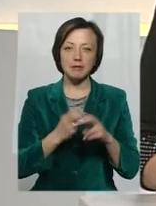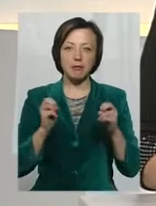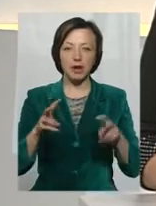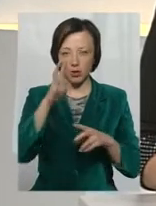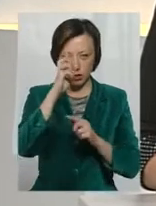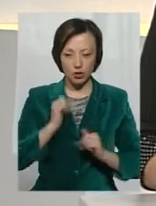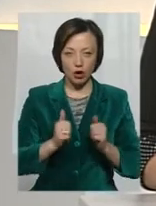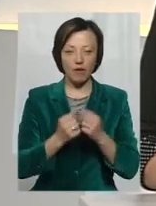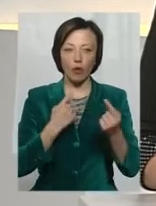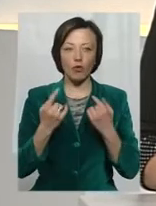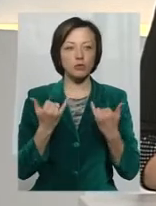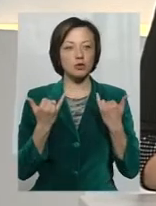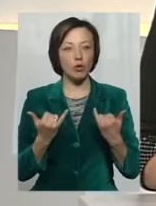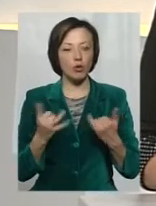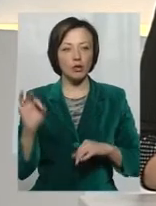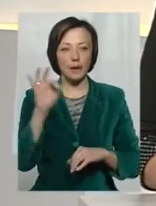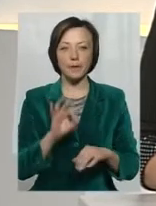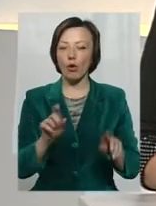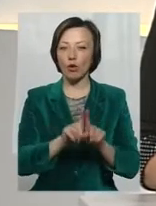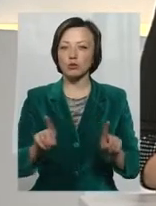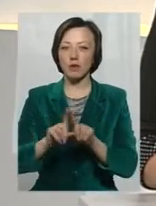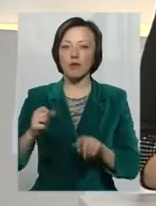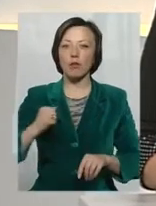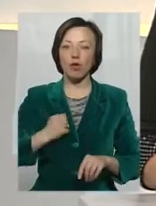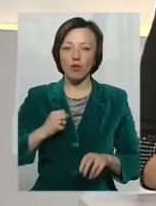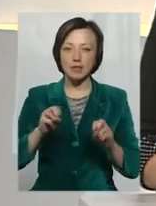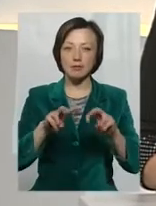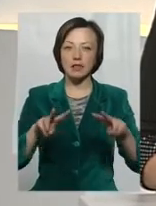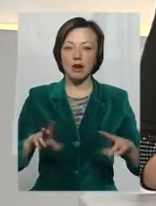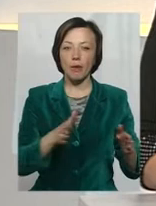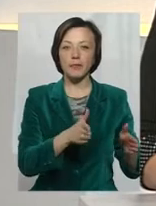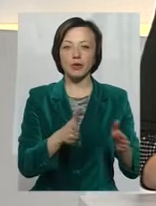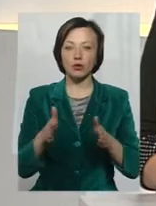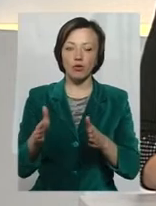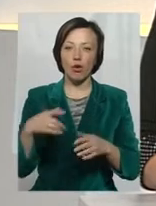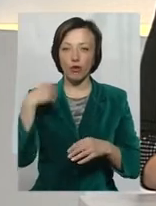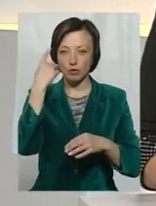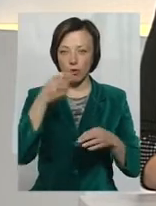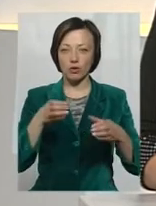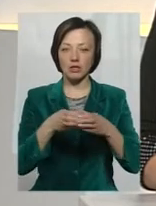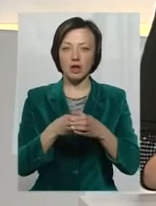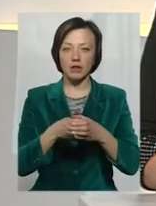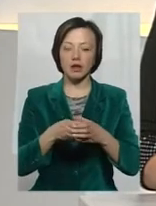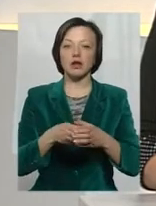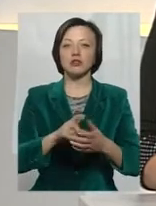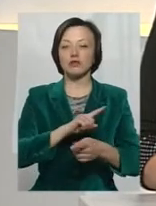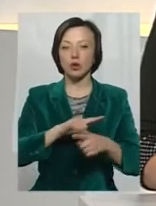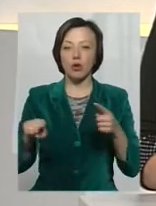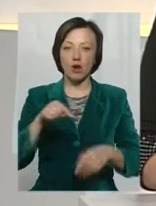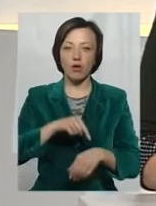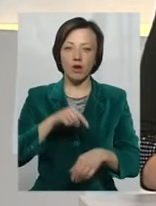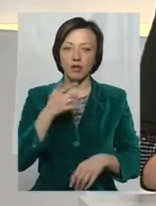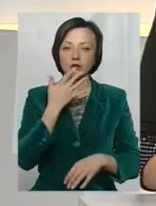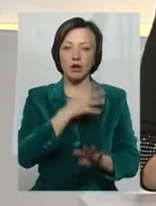Адже говоримо сьогодні у цій студії про особливості бойової та спеціальної підготовки особового складу бригади швидкого реагування